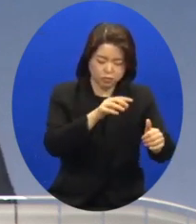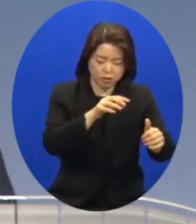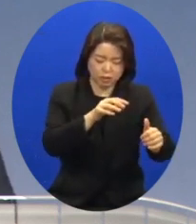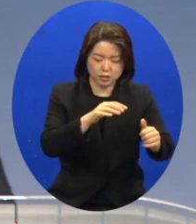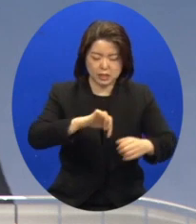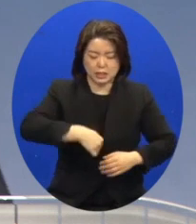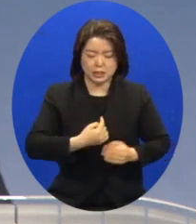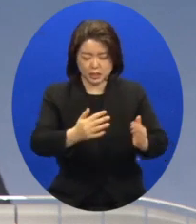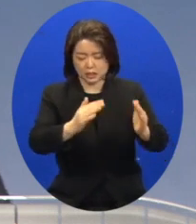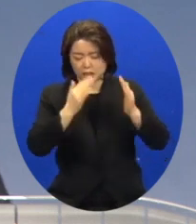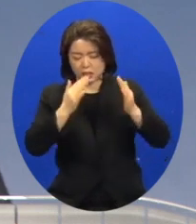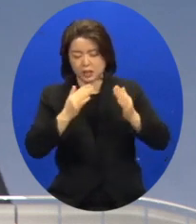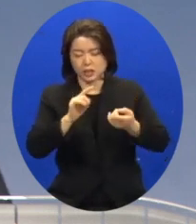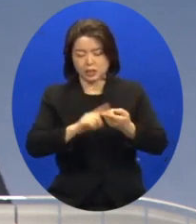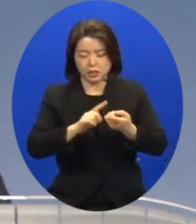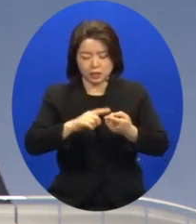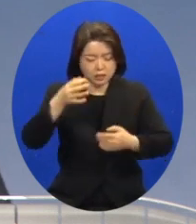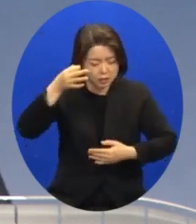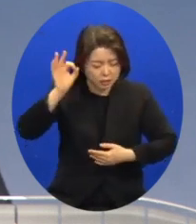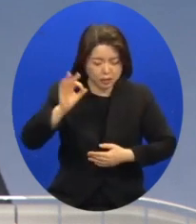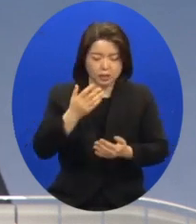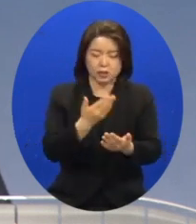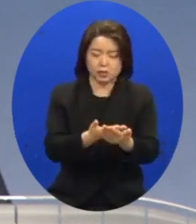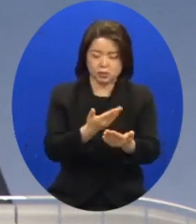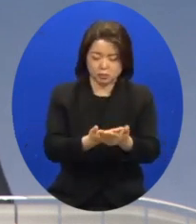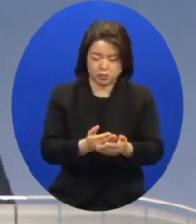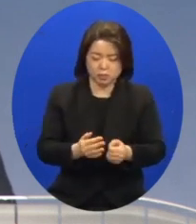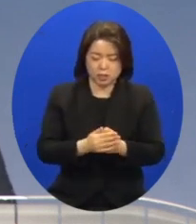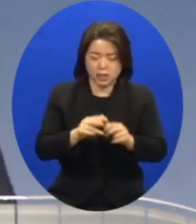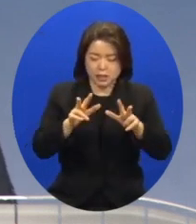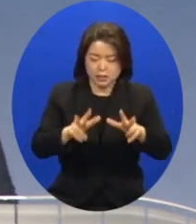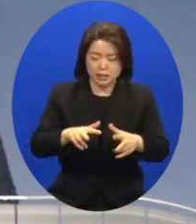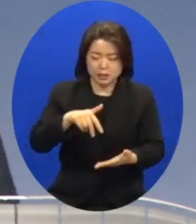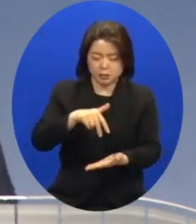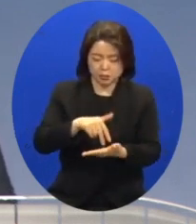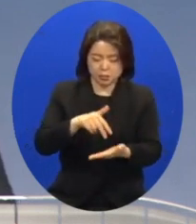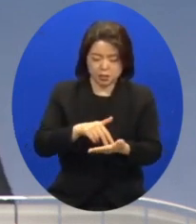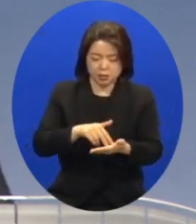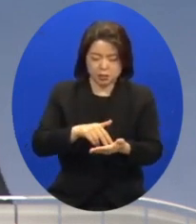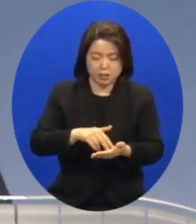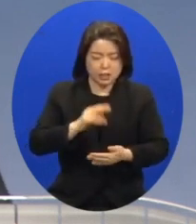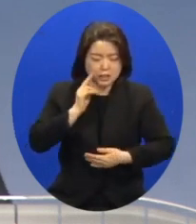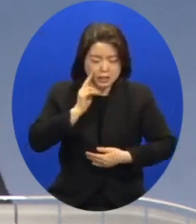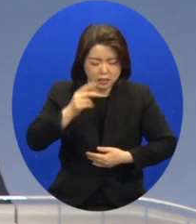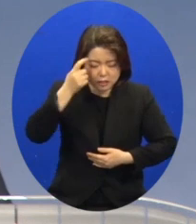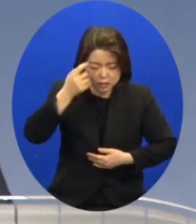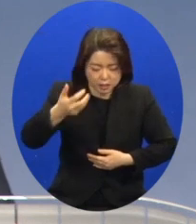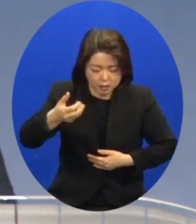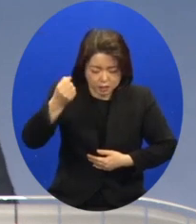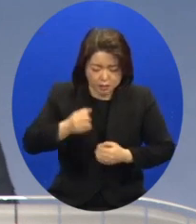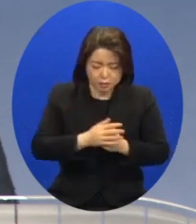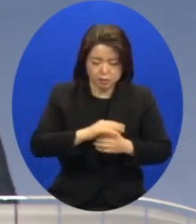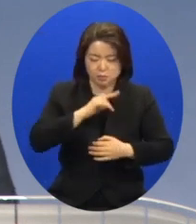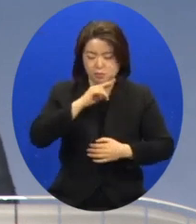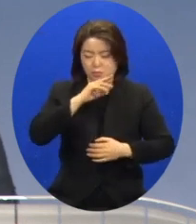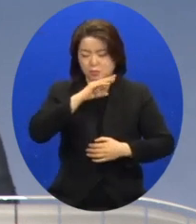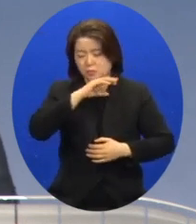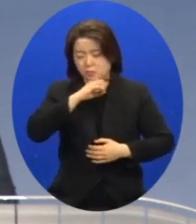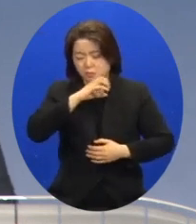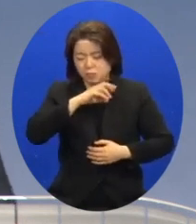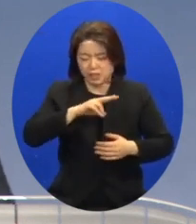것이 된다는 사실을 깨닫게 해 주소서. 지금의 처지를 심각하게 생각하고 증오와